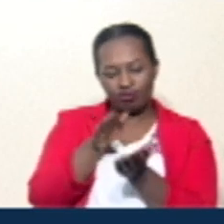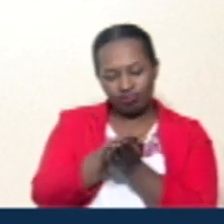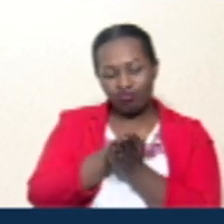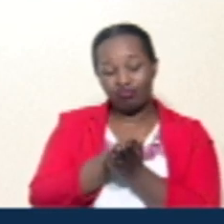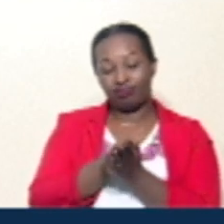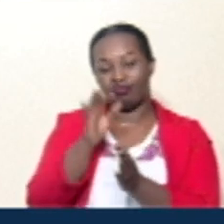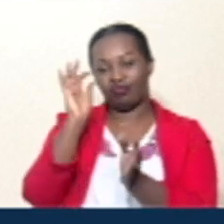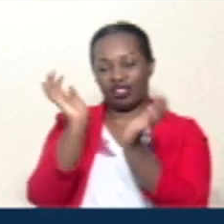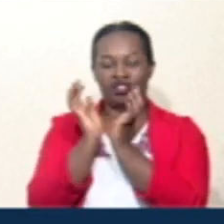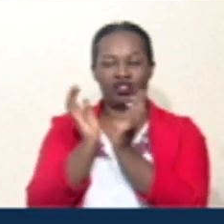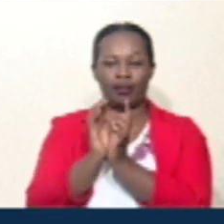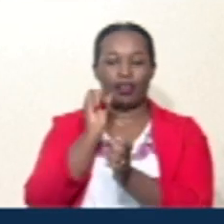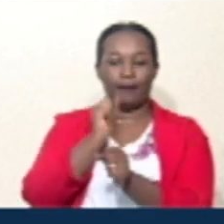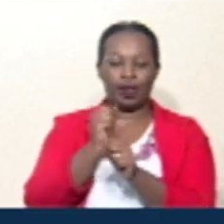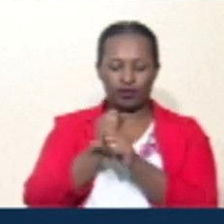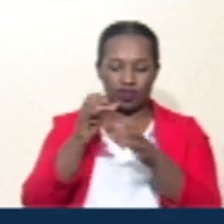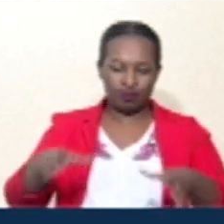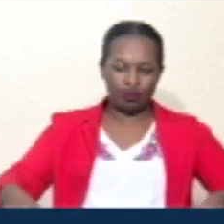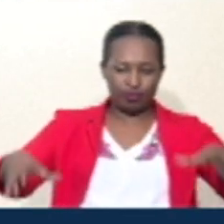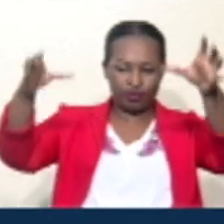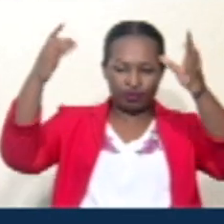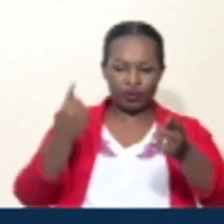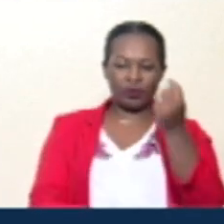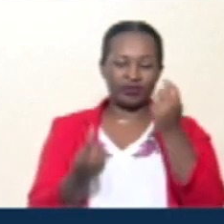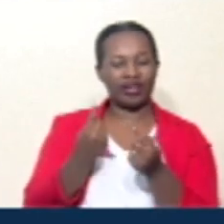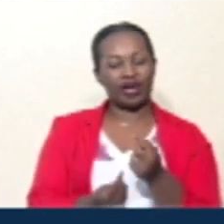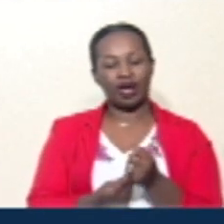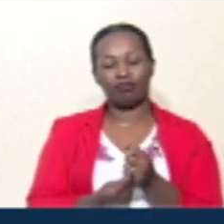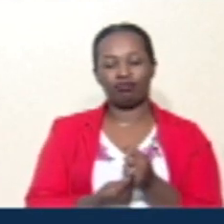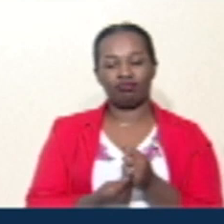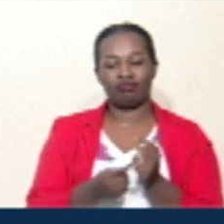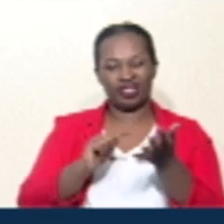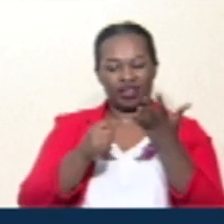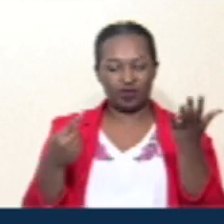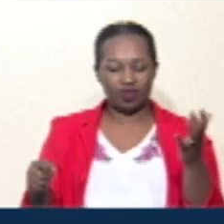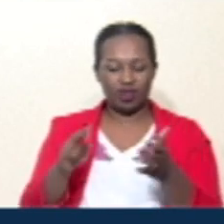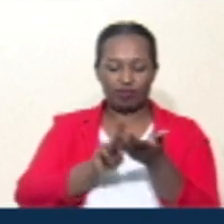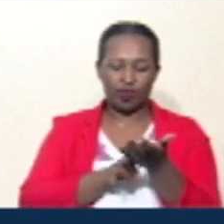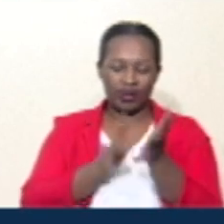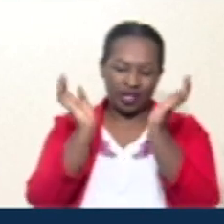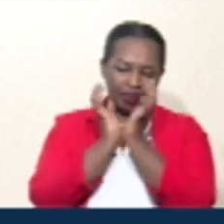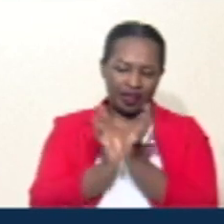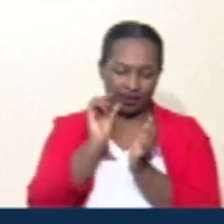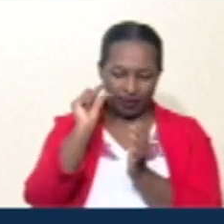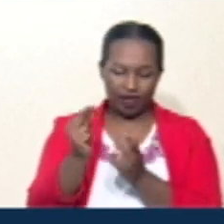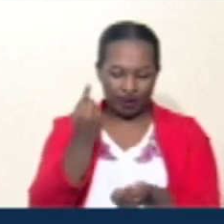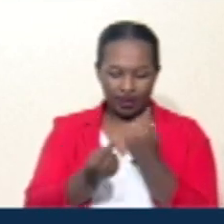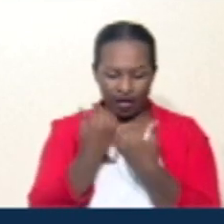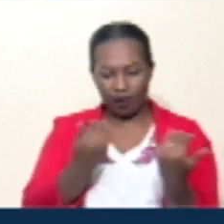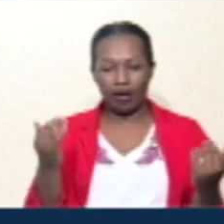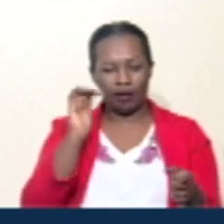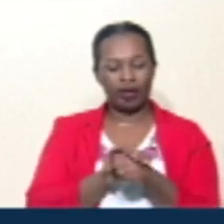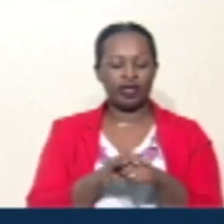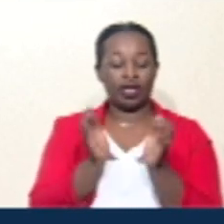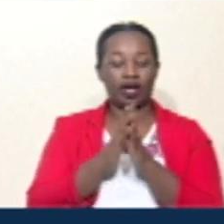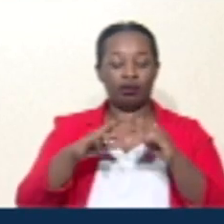muvero ziri moderne zikoresha inkwi nkeya kugira ngo zibashe guteka kandi zitekere abana benshi. Ariko hari gukorwa ubushakashatsi